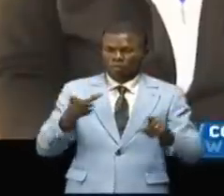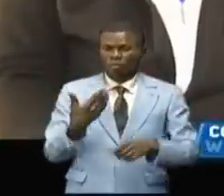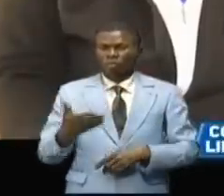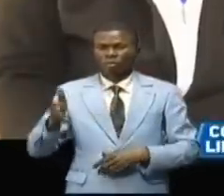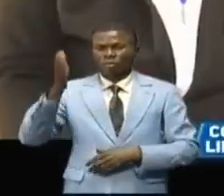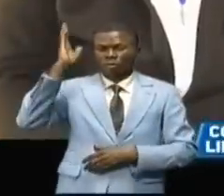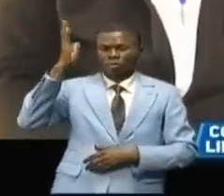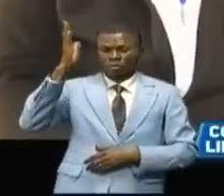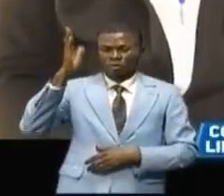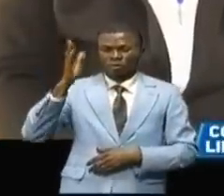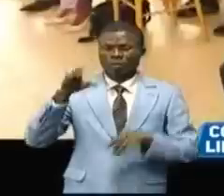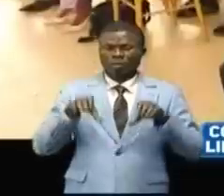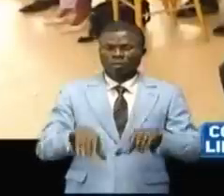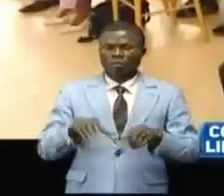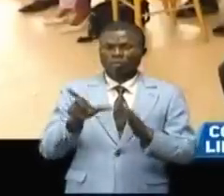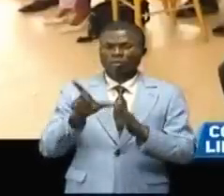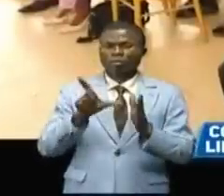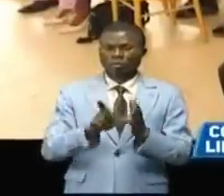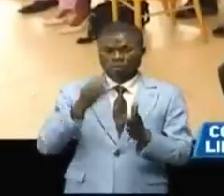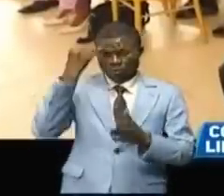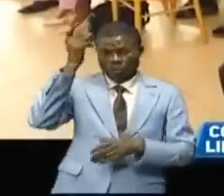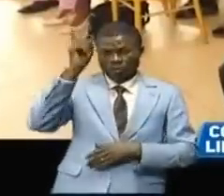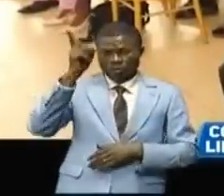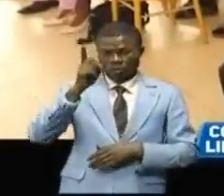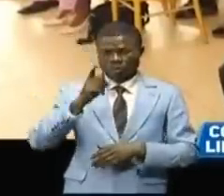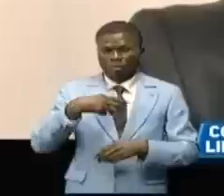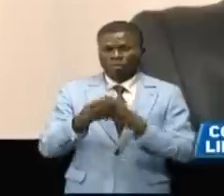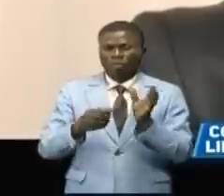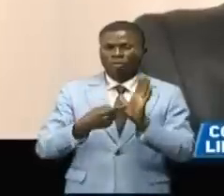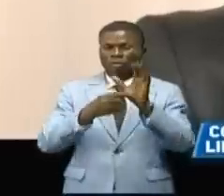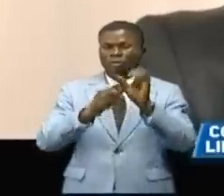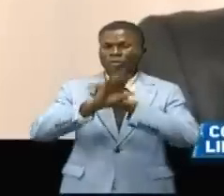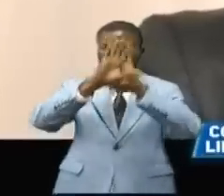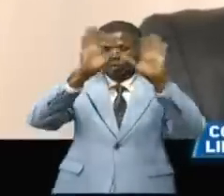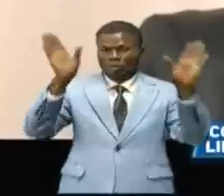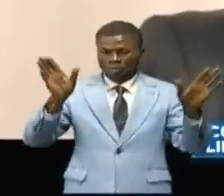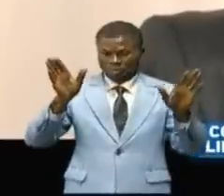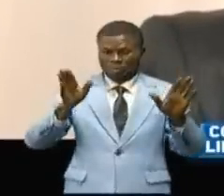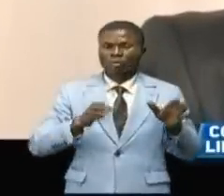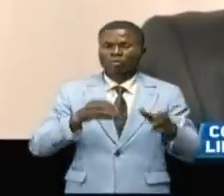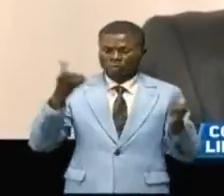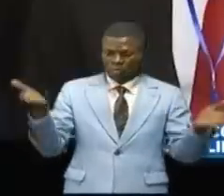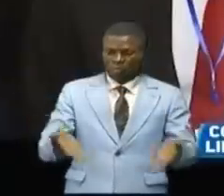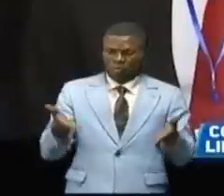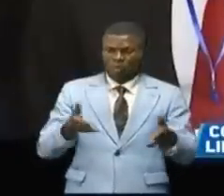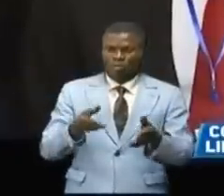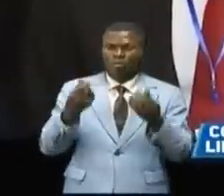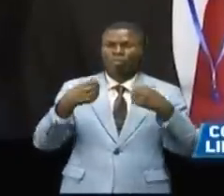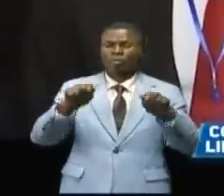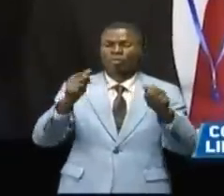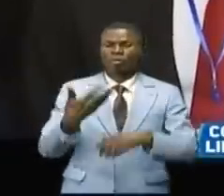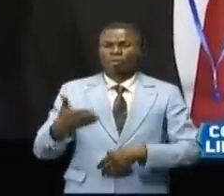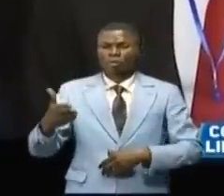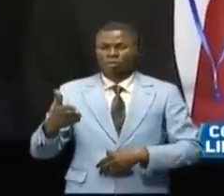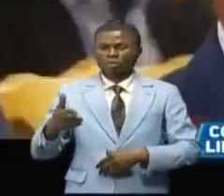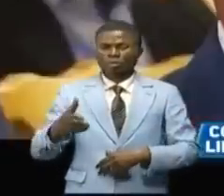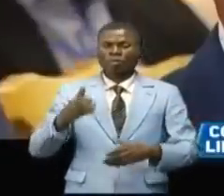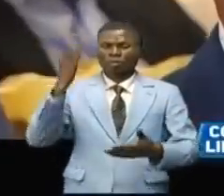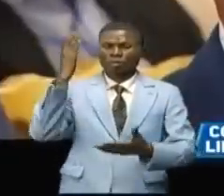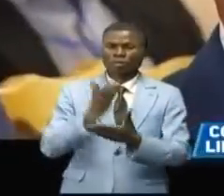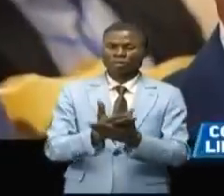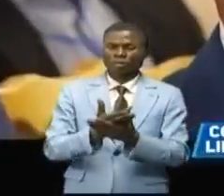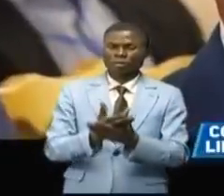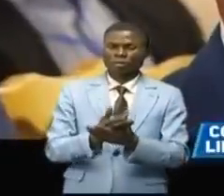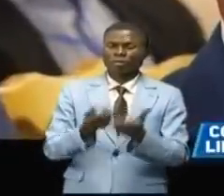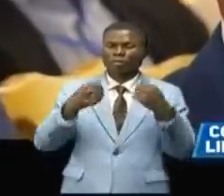en RDC. Une loi qui vise à assurer la transparence, la régularité des prix ainsi que la lutte contre les